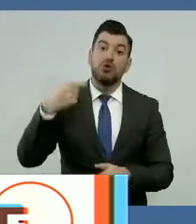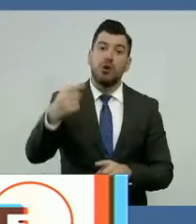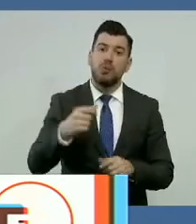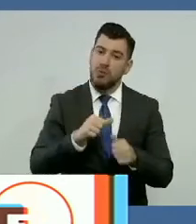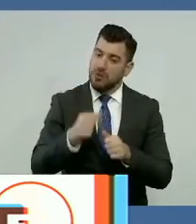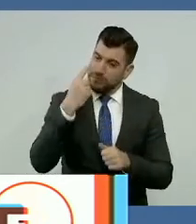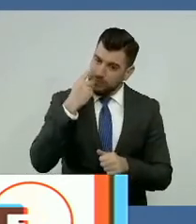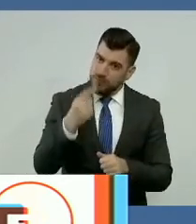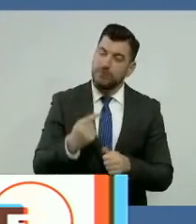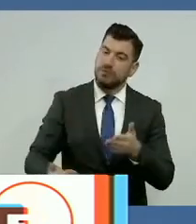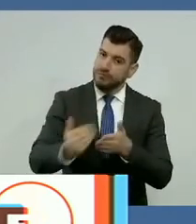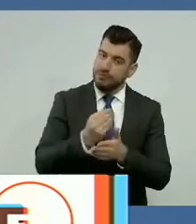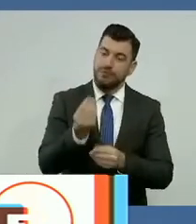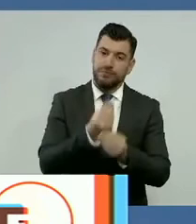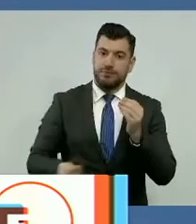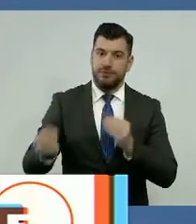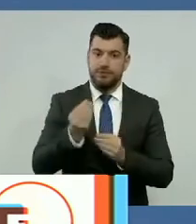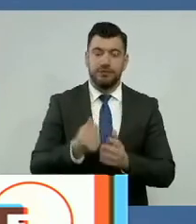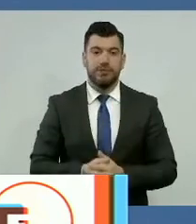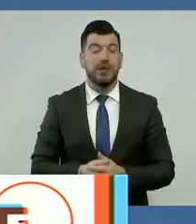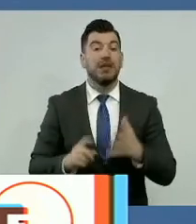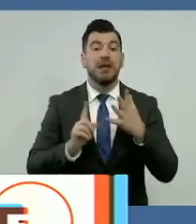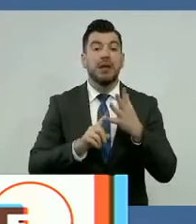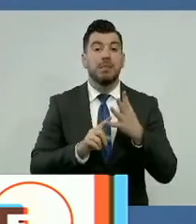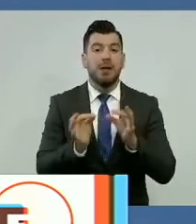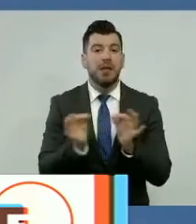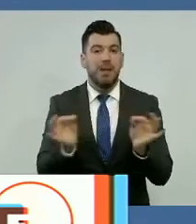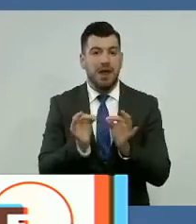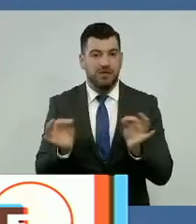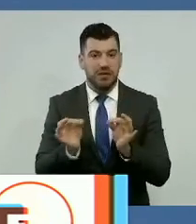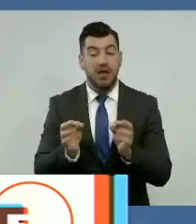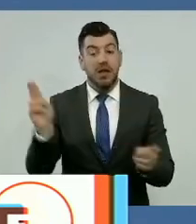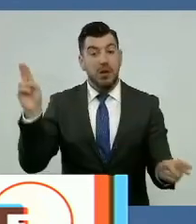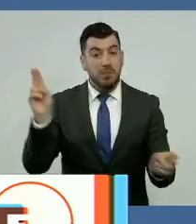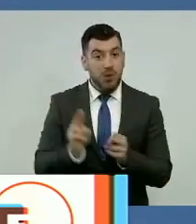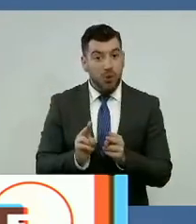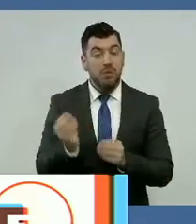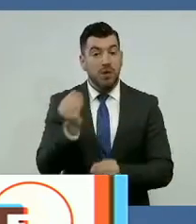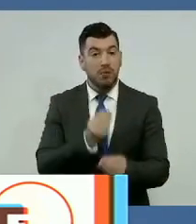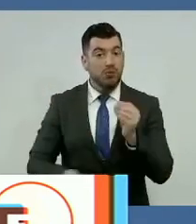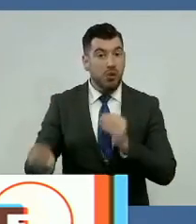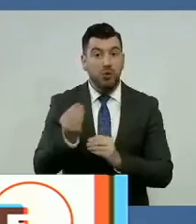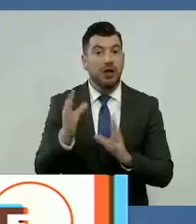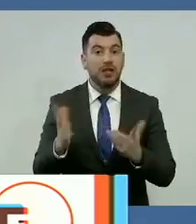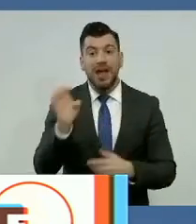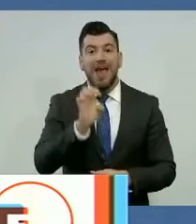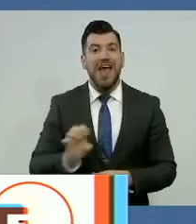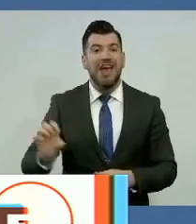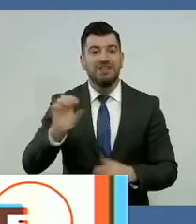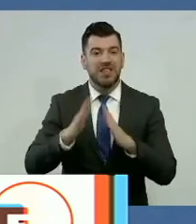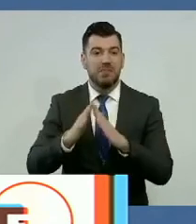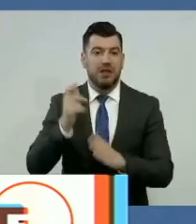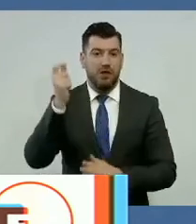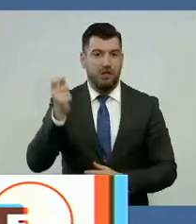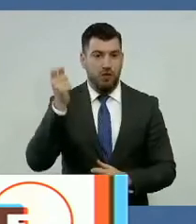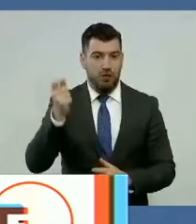Συγκεκριμένα, πέμπτη παρέμβαση. Μειώνεται περαιτέρω, σημαντικά και δίκαια, ο ένφια. Μέσα σε 2,5